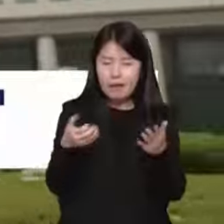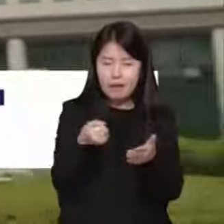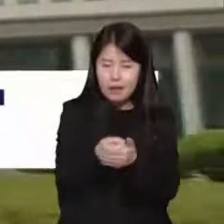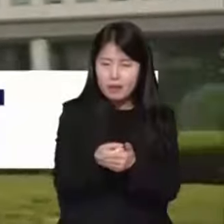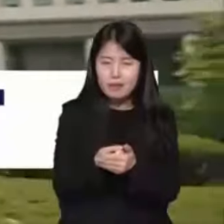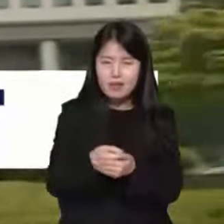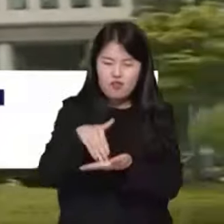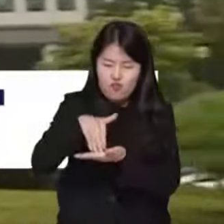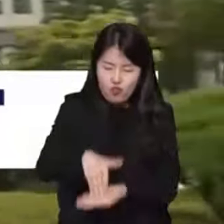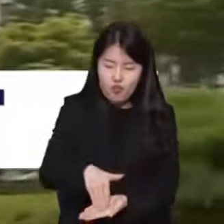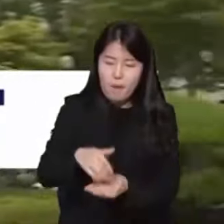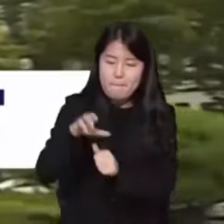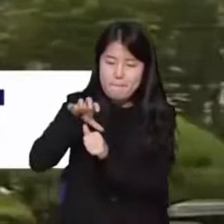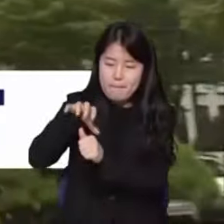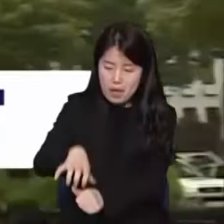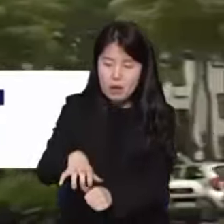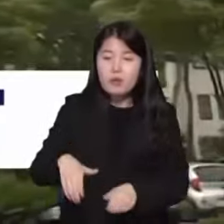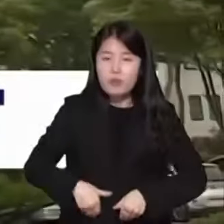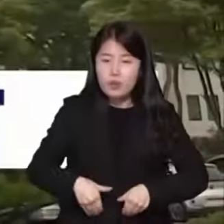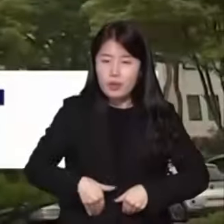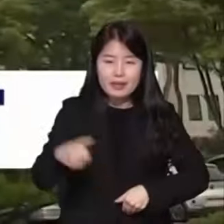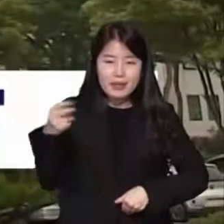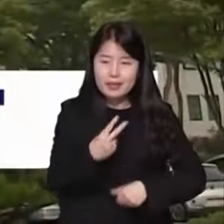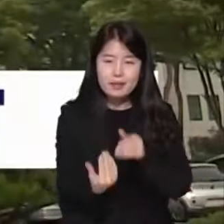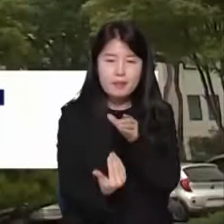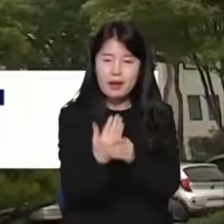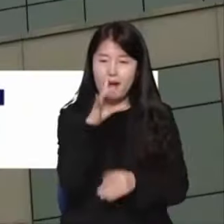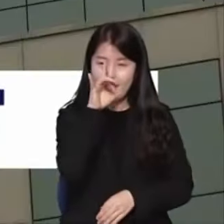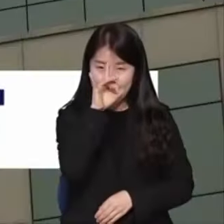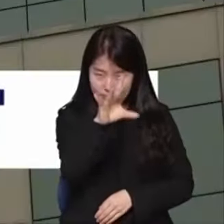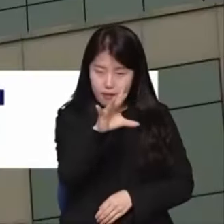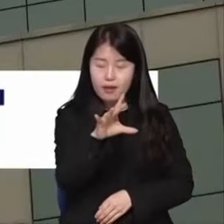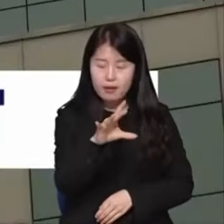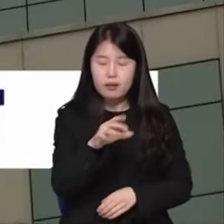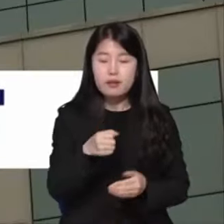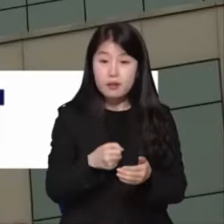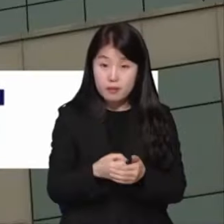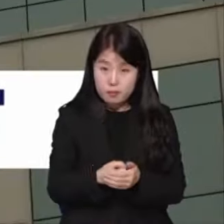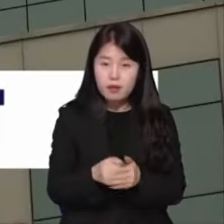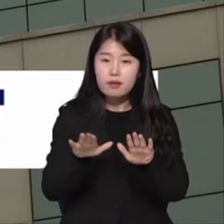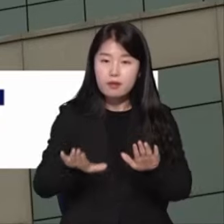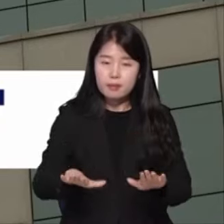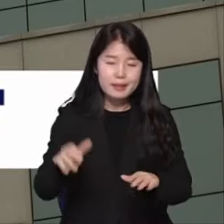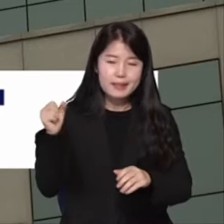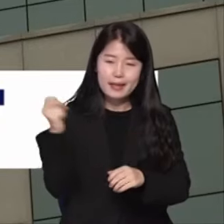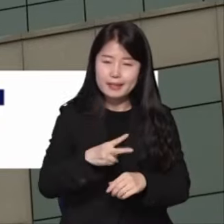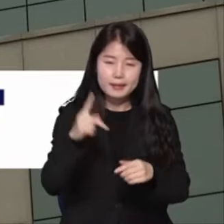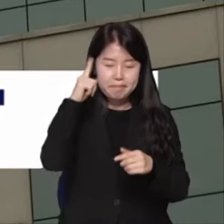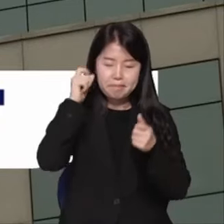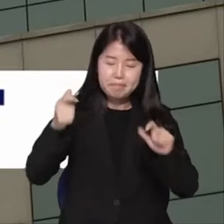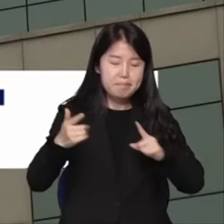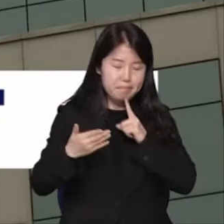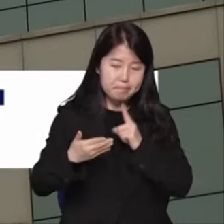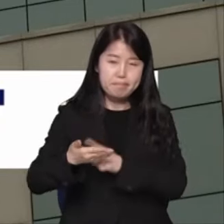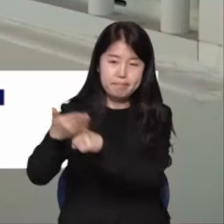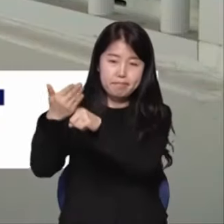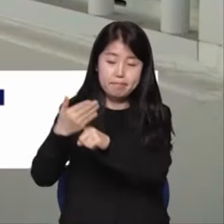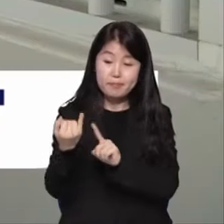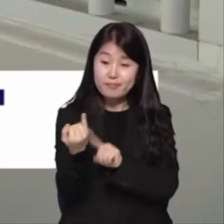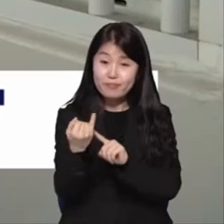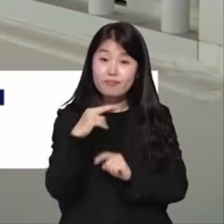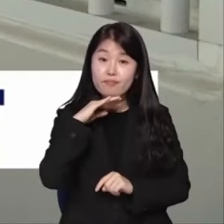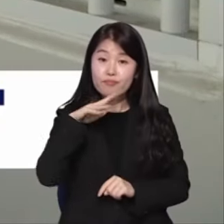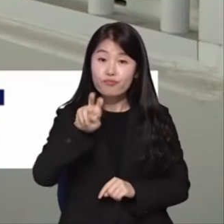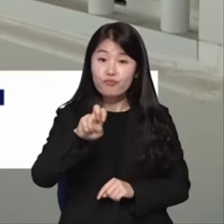항소했다며 엄중한 처벌을 통해 재발을 방지할 필요성이 있는 점 등을 고려했다고 밝혔습니다. 26살 김모